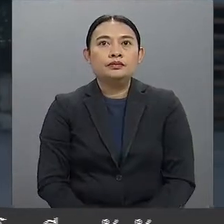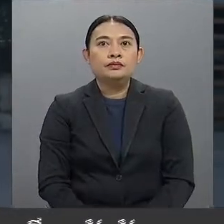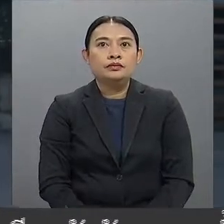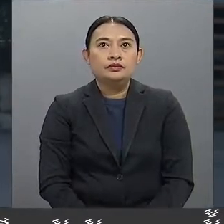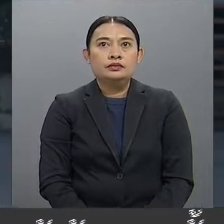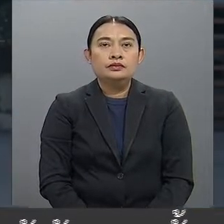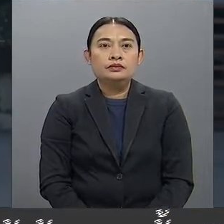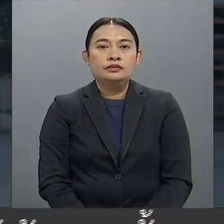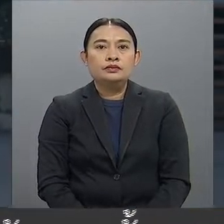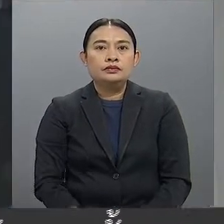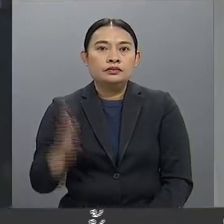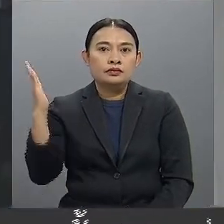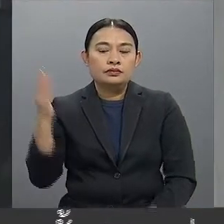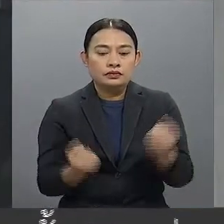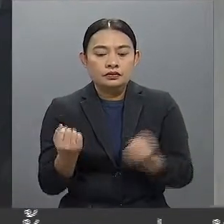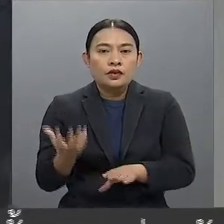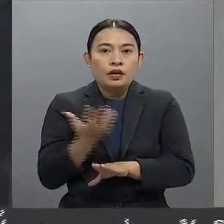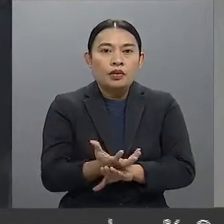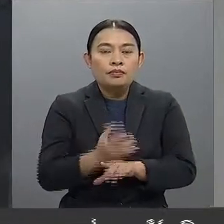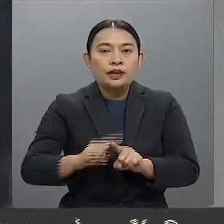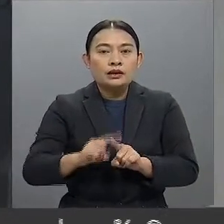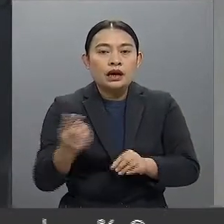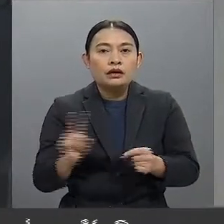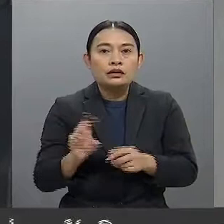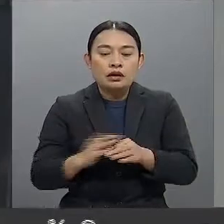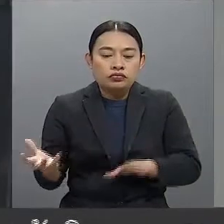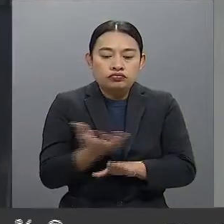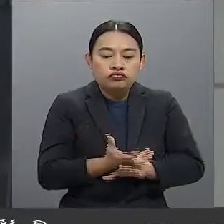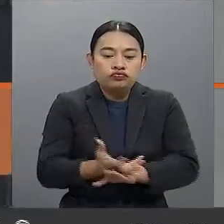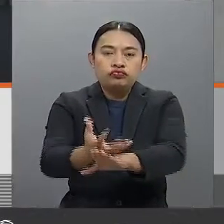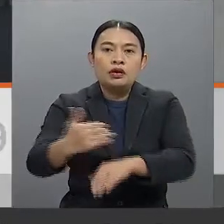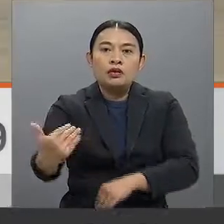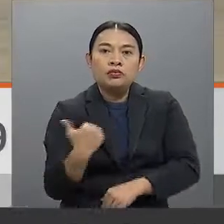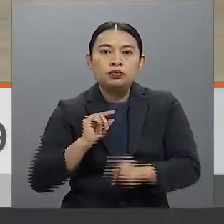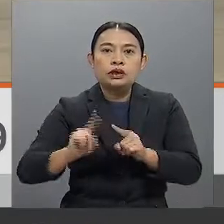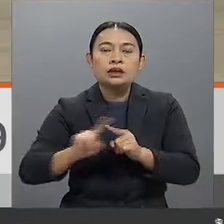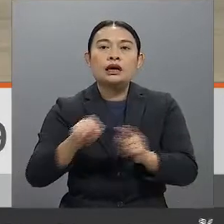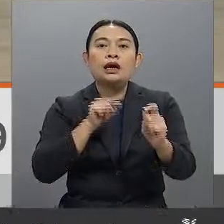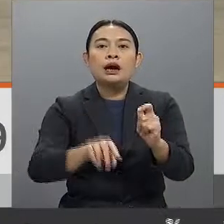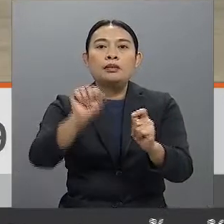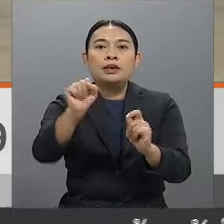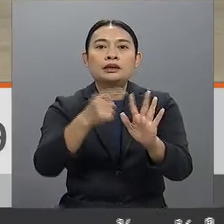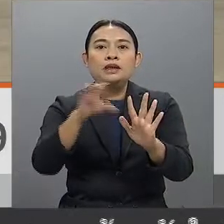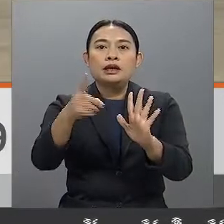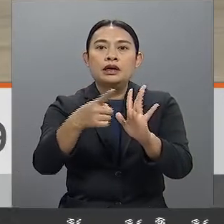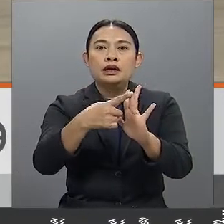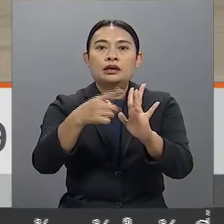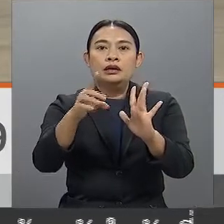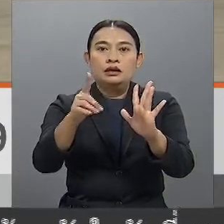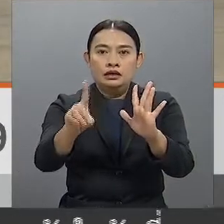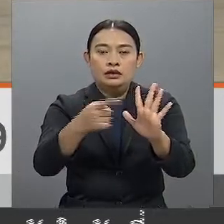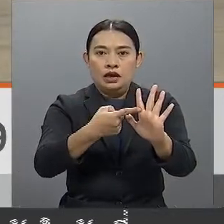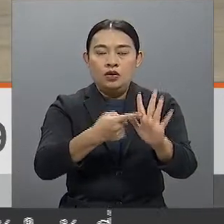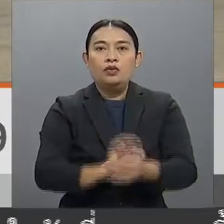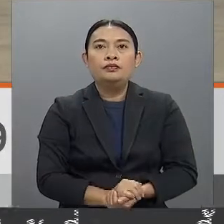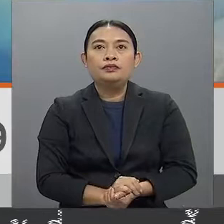แ้ว่รขนส่สินค้าหวางประเทศที่ผ่านเข้าออกด่านพรมแดนอำเภอสะเดาจัหดสงขาจะน้อยกวาปกติแต่วาคนขบรบทก